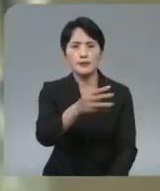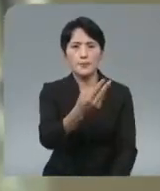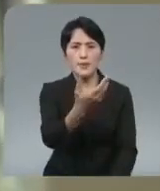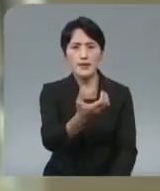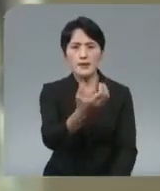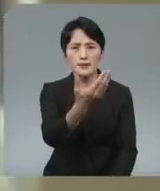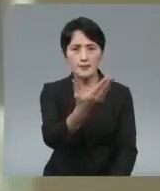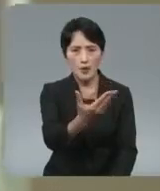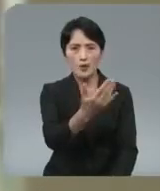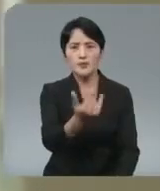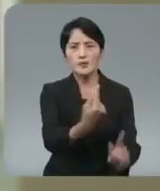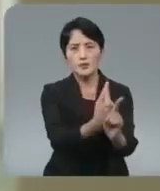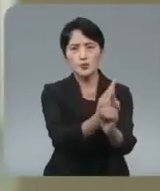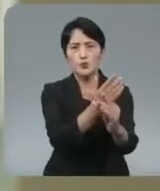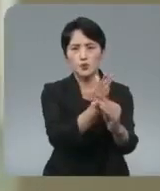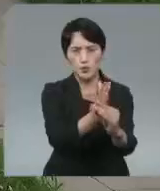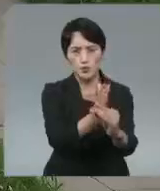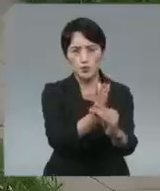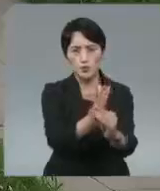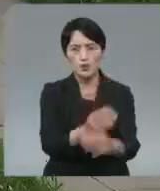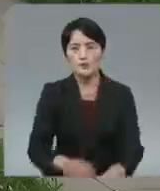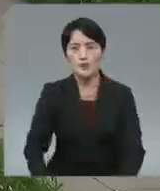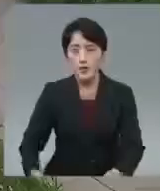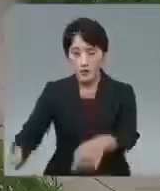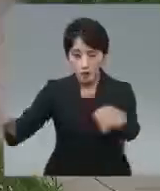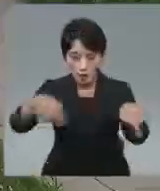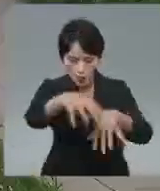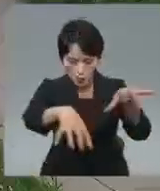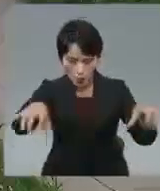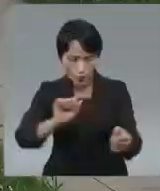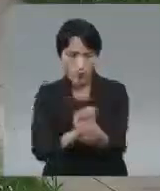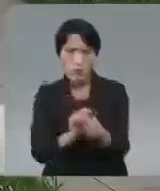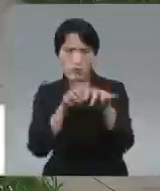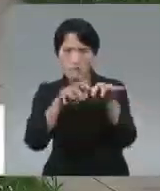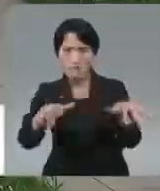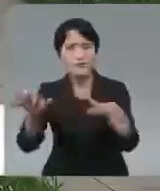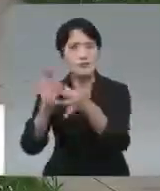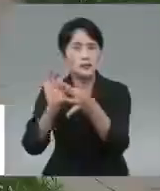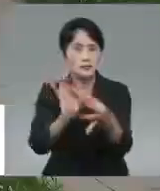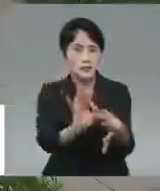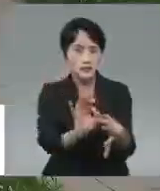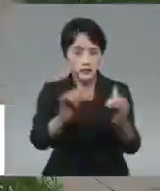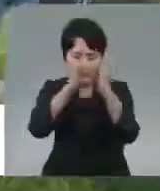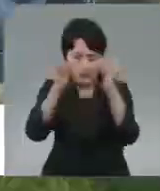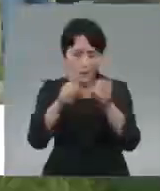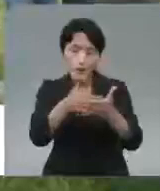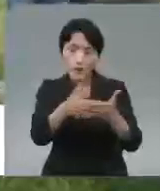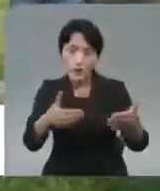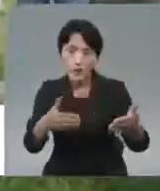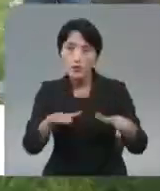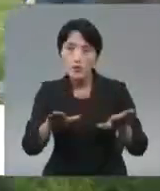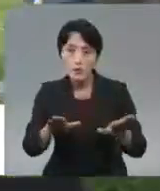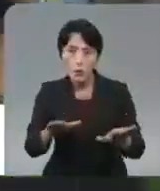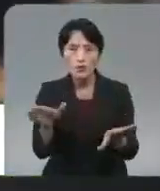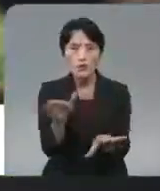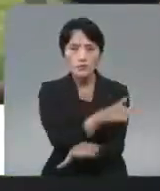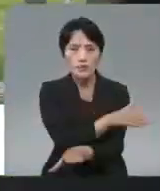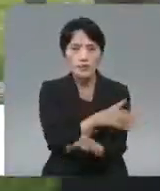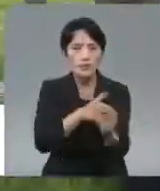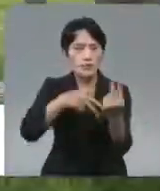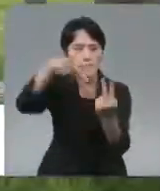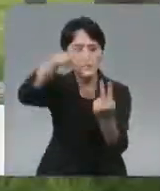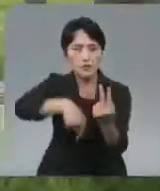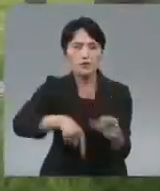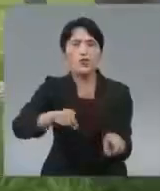langkah-langkah aturan jaga jarak sosial yang berlaku selama dua minggu mulai hari Senin ini dengan demikian pemberlakuan protokol kesehatan level